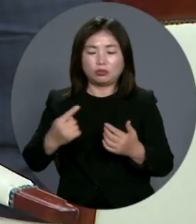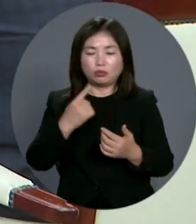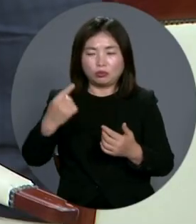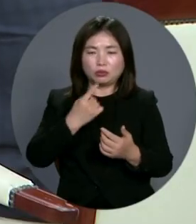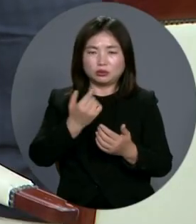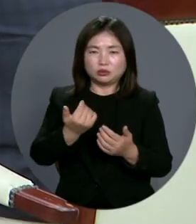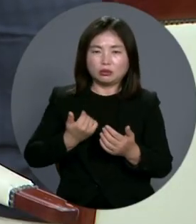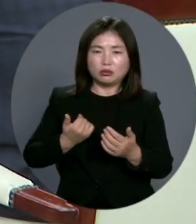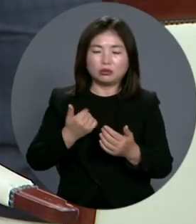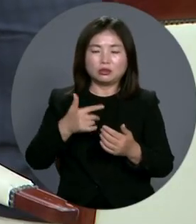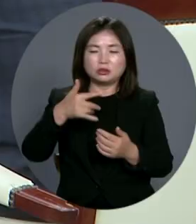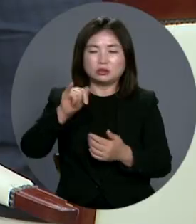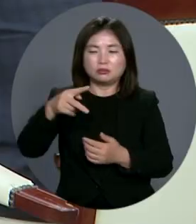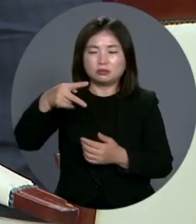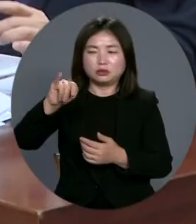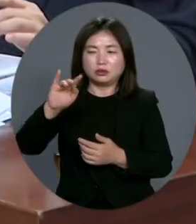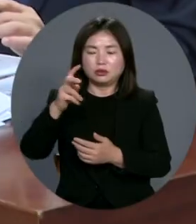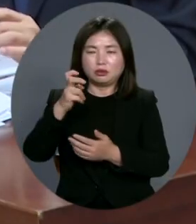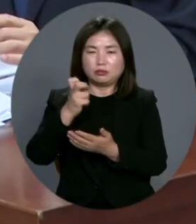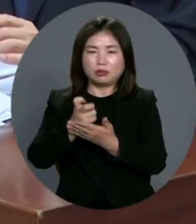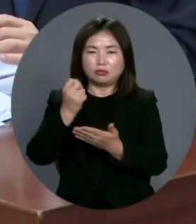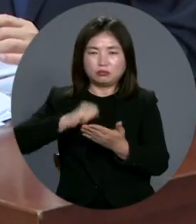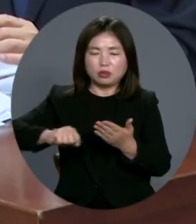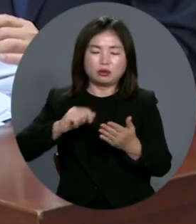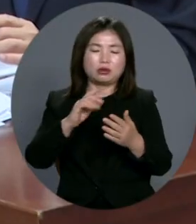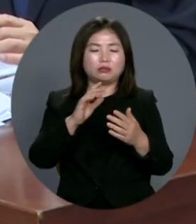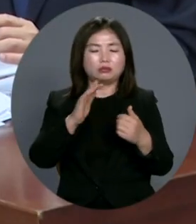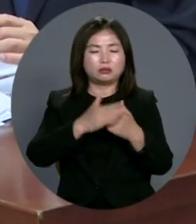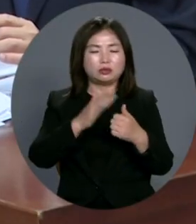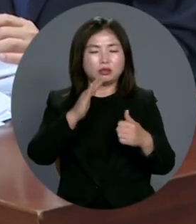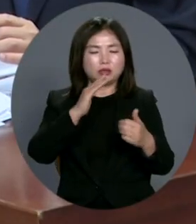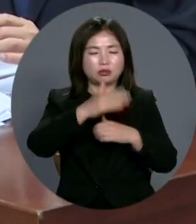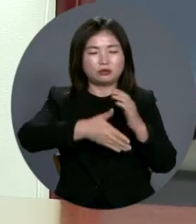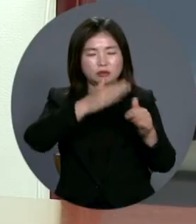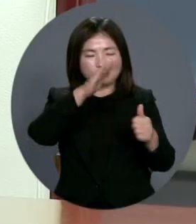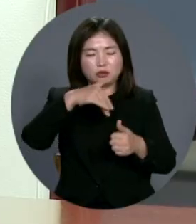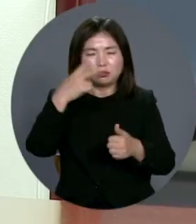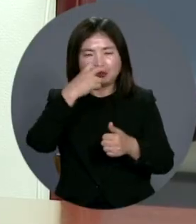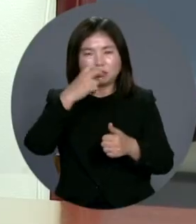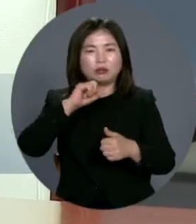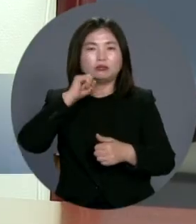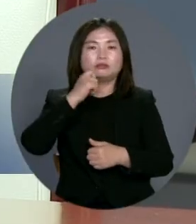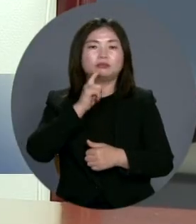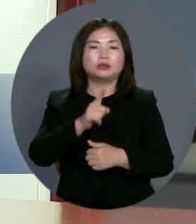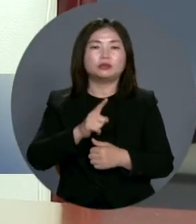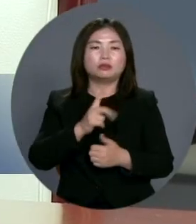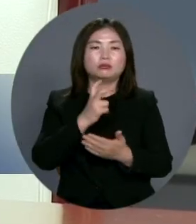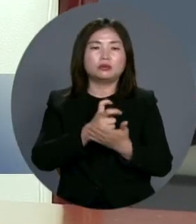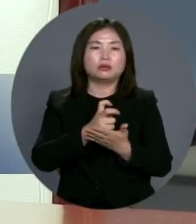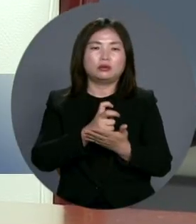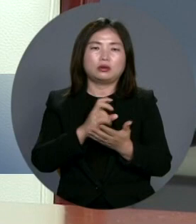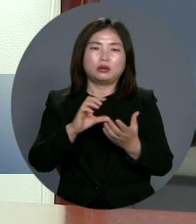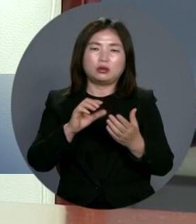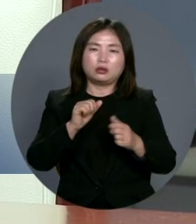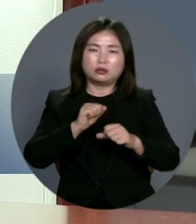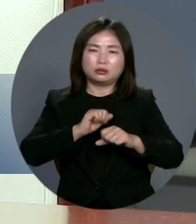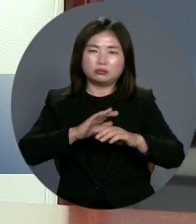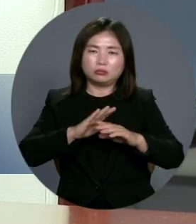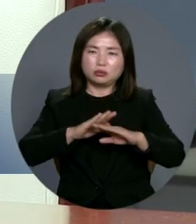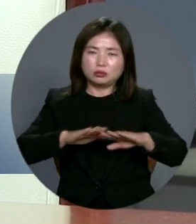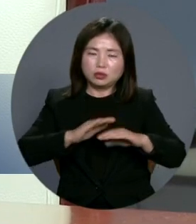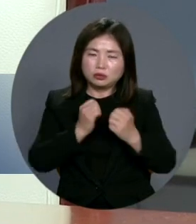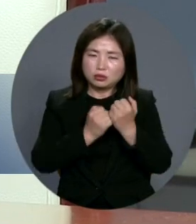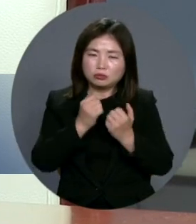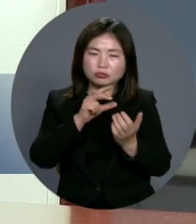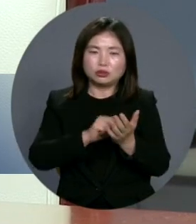전에는 집시법 위반으로 대구시를 수사하는 건 어렵다고 밝혔습니다 이게 이제 법적인 해석 문제가 있어서 저희들이 또